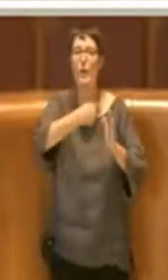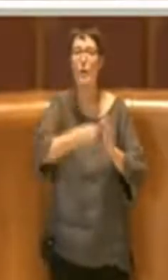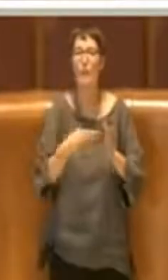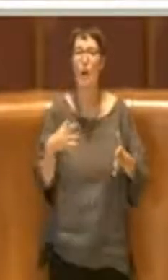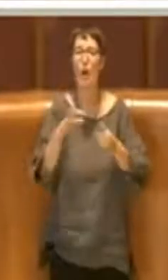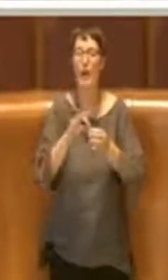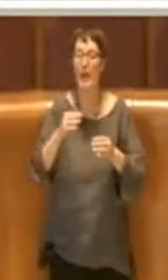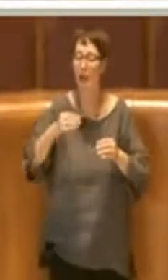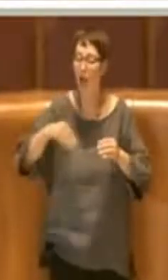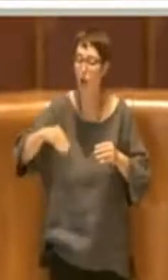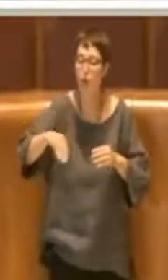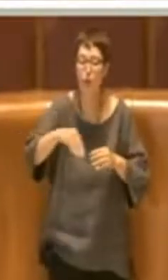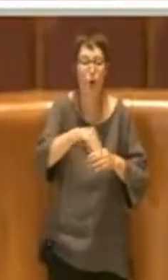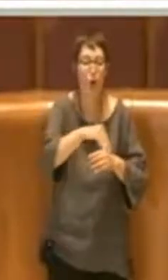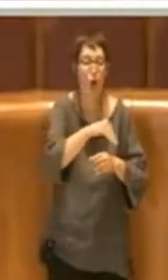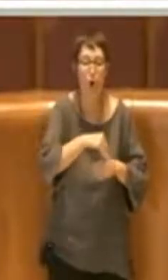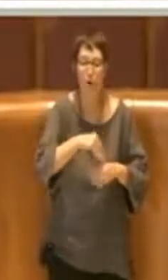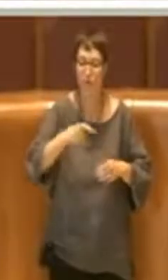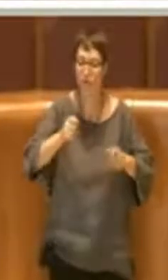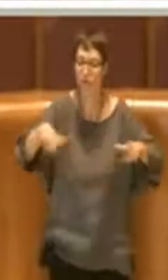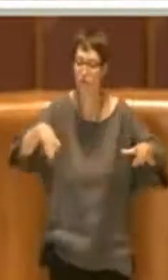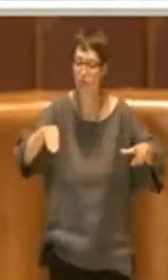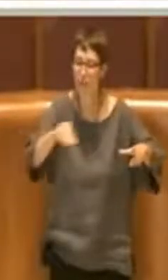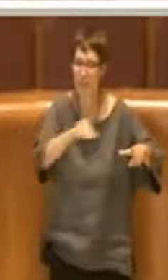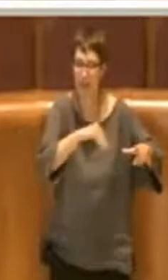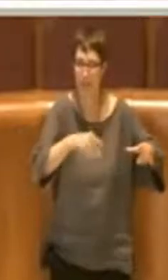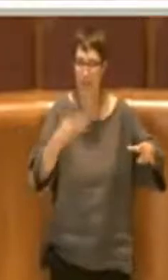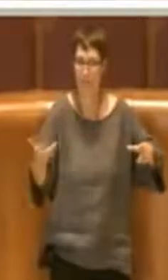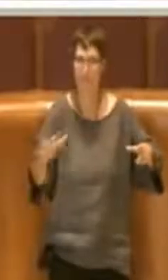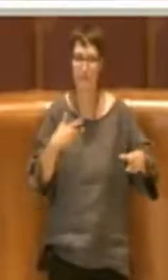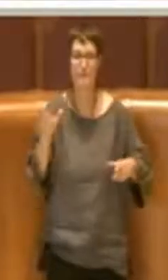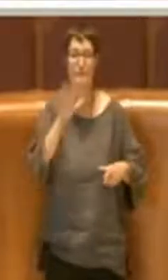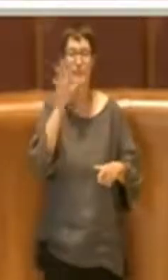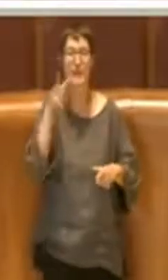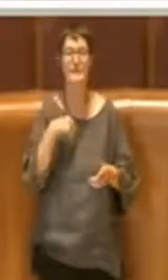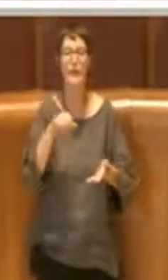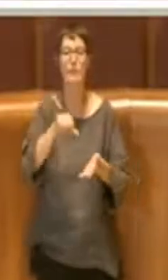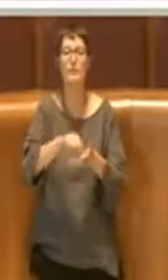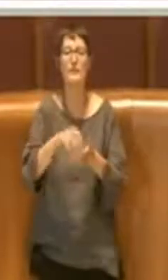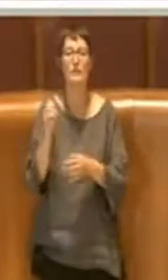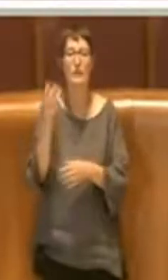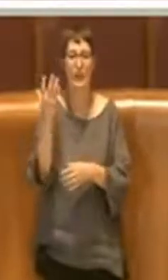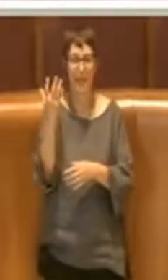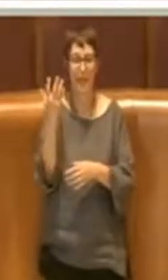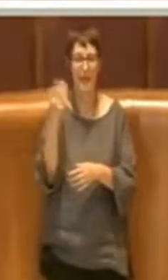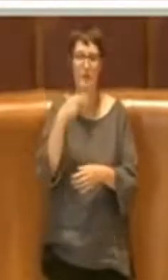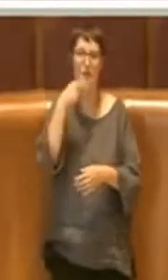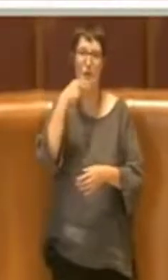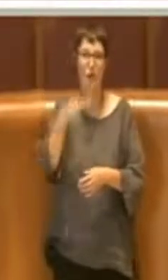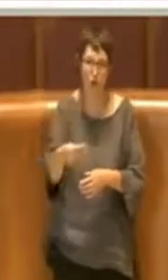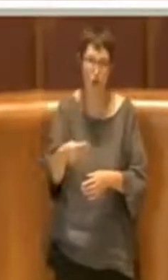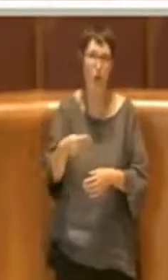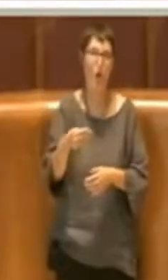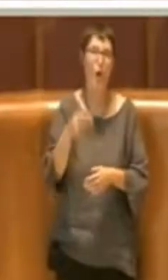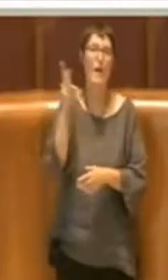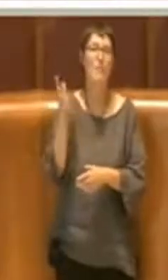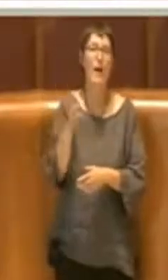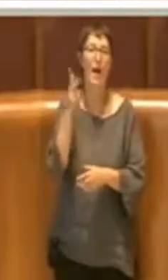virgolette, fatti in senso diverso, pensiamo alla stazione Termini, che è stata intitolata Giovanni Paolo II, per carità,